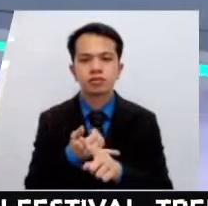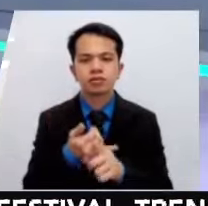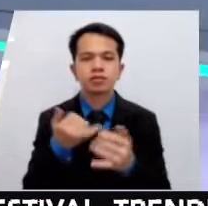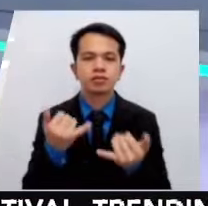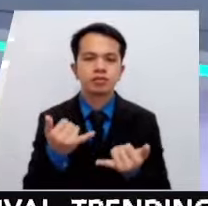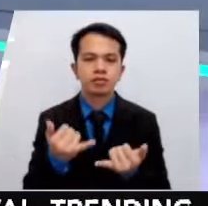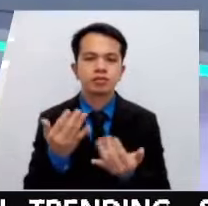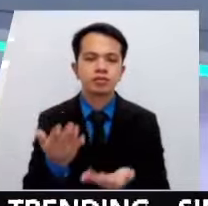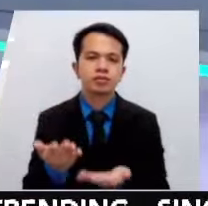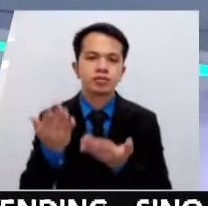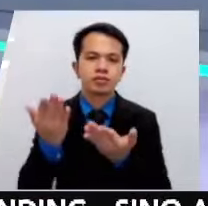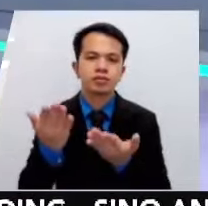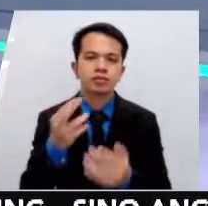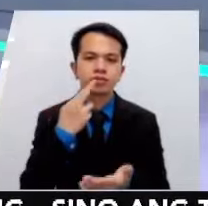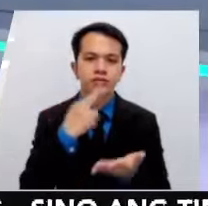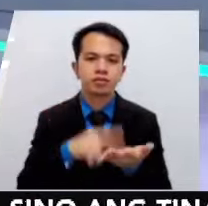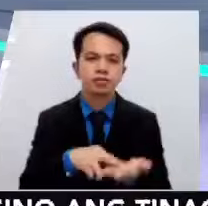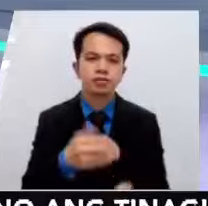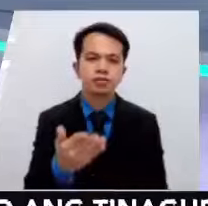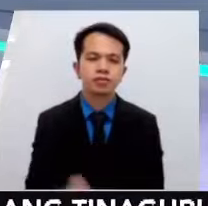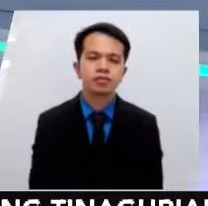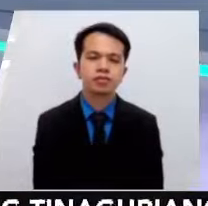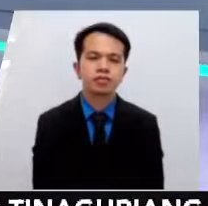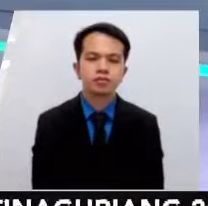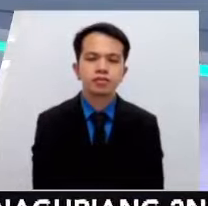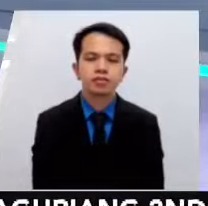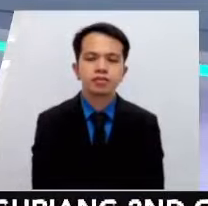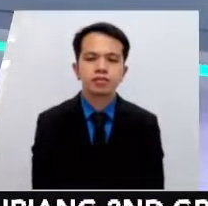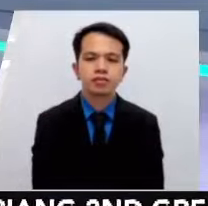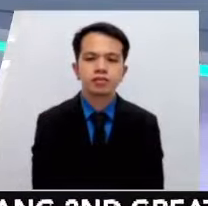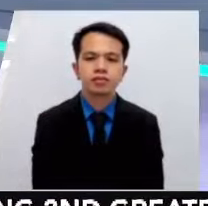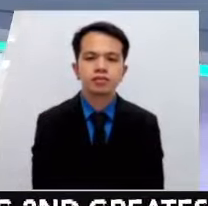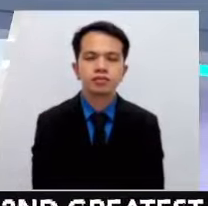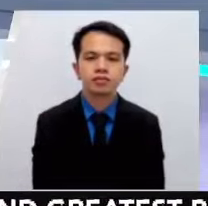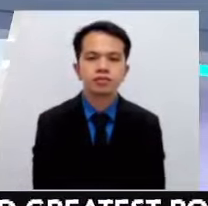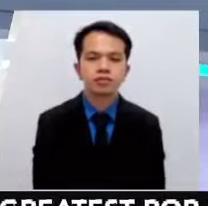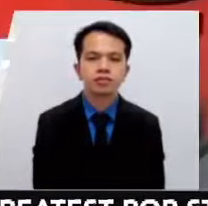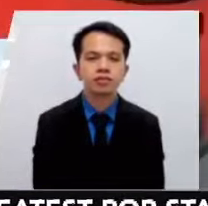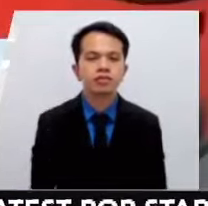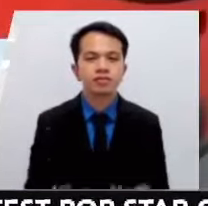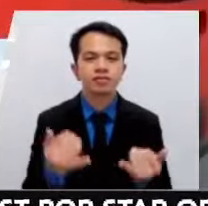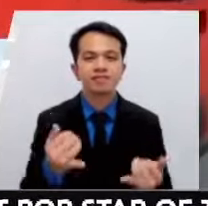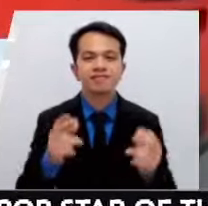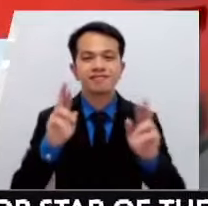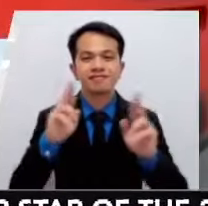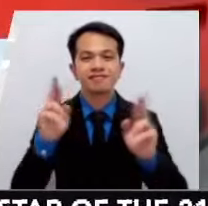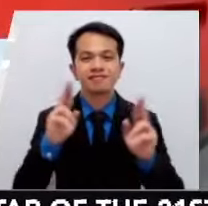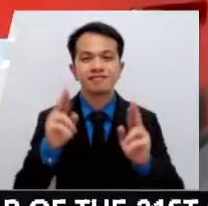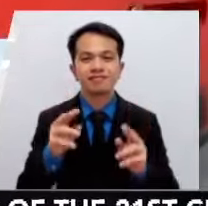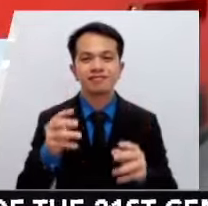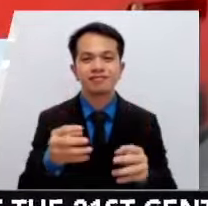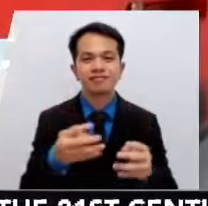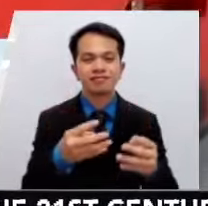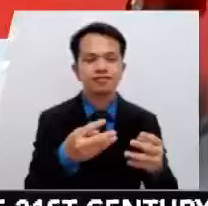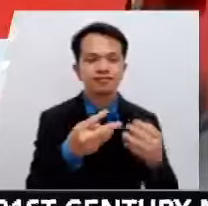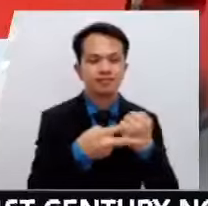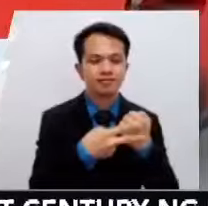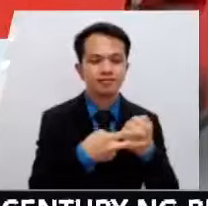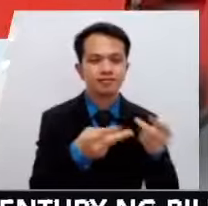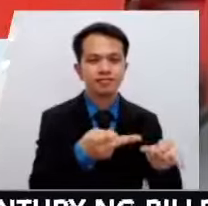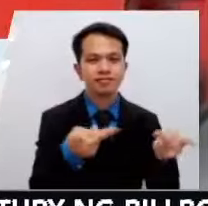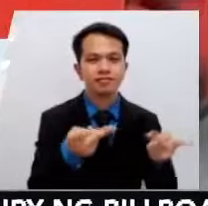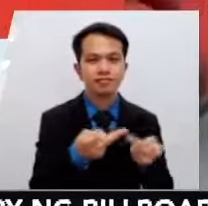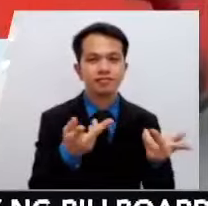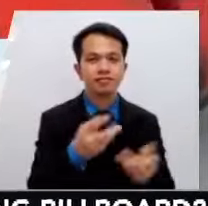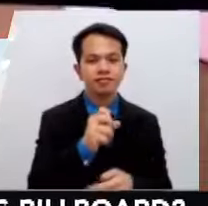Sandra Aguinaldo. Sandra? Yes, Rafi. Dumating na nga sa warehouse ng COMELEC sa Santa Rosa, Laguna ang